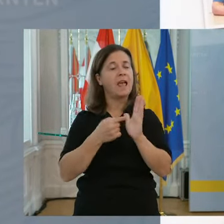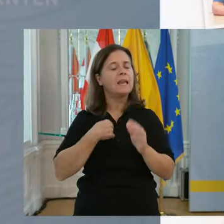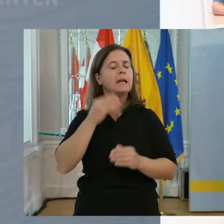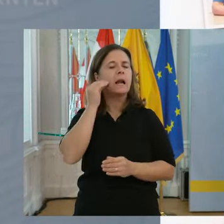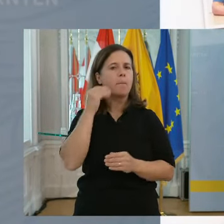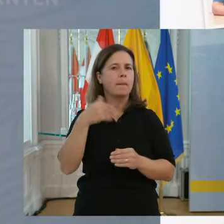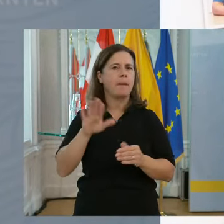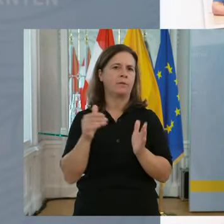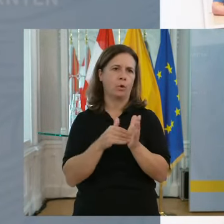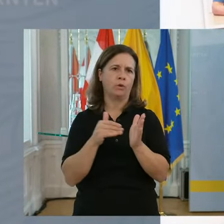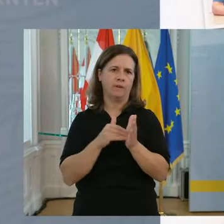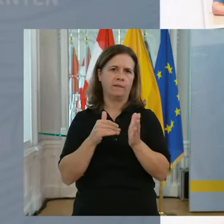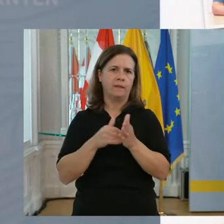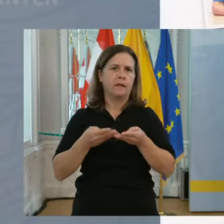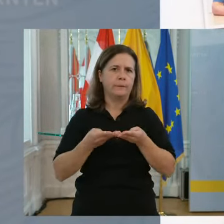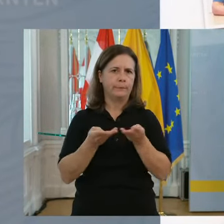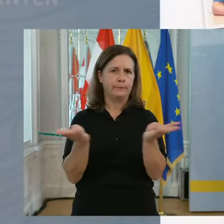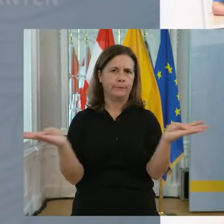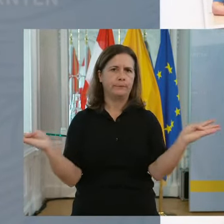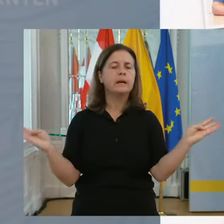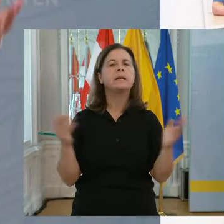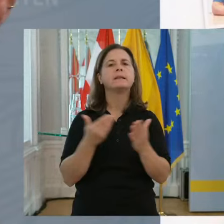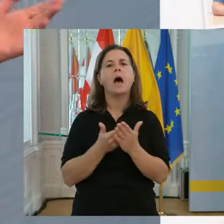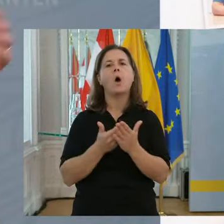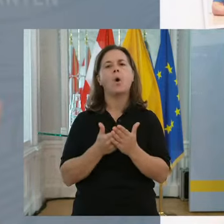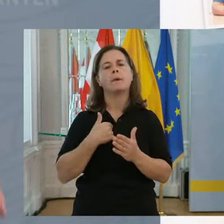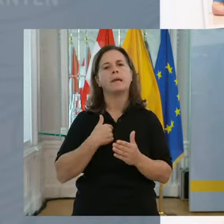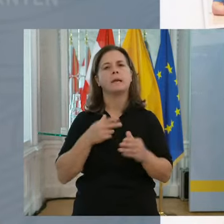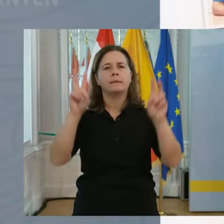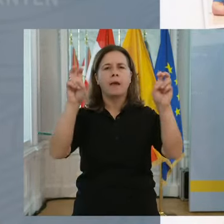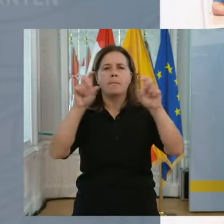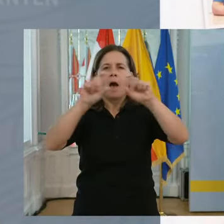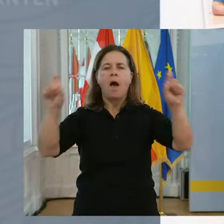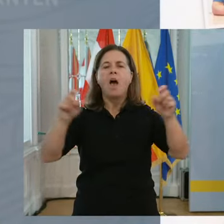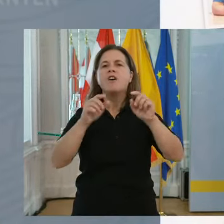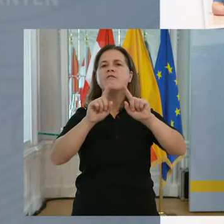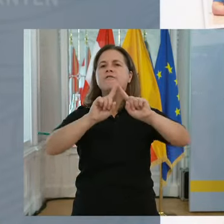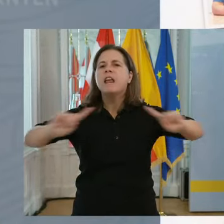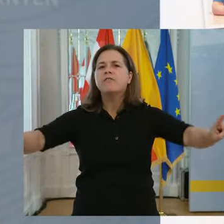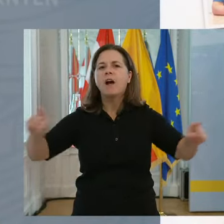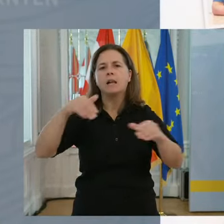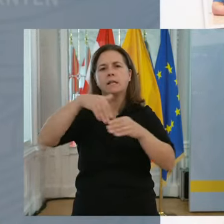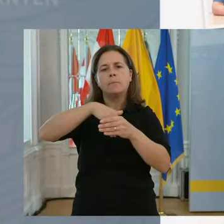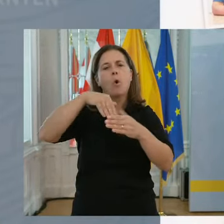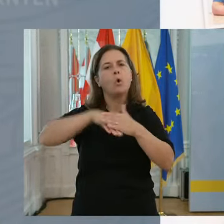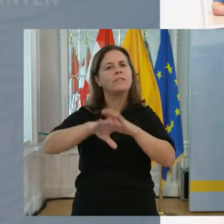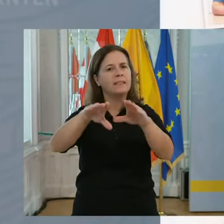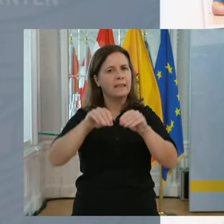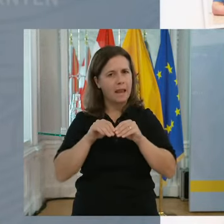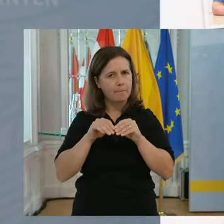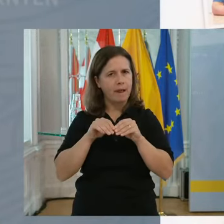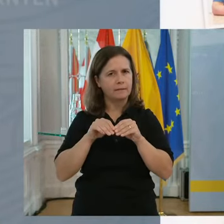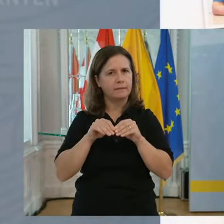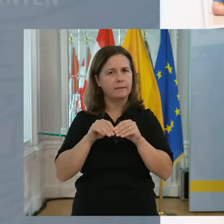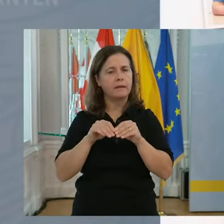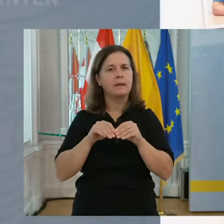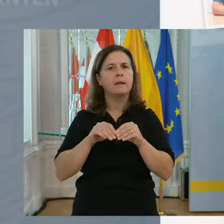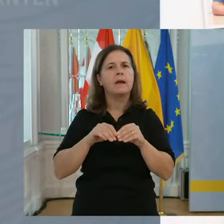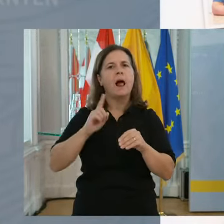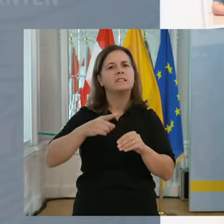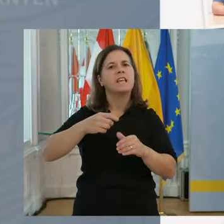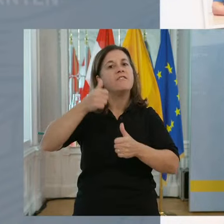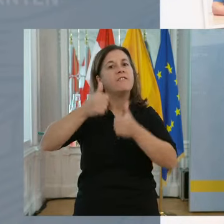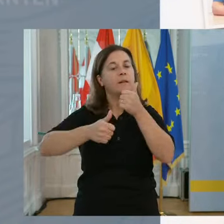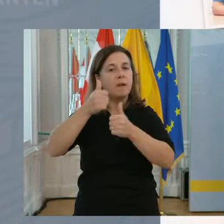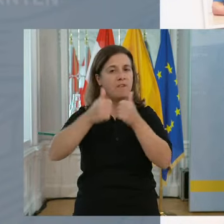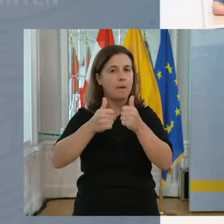es breiter aufzusetzen. Und deswegen habe ich es genannt, Vielfalt im Unternehmen als Wettbewerbsfaktor